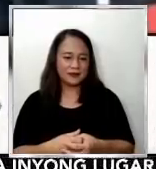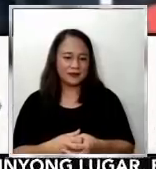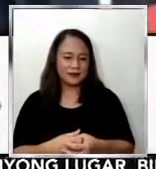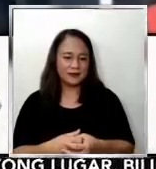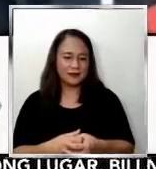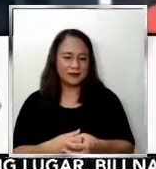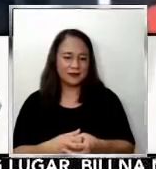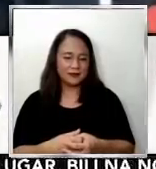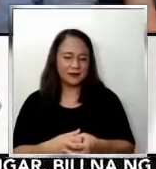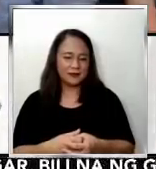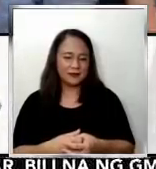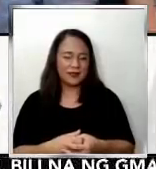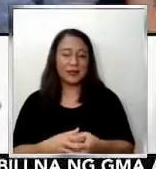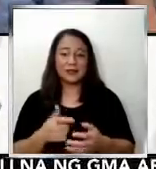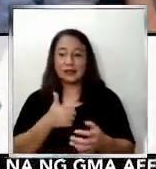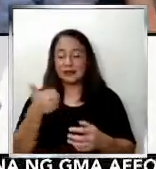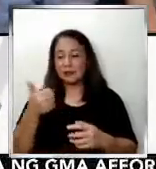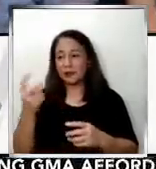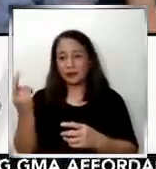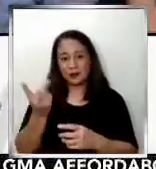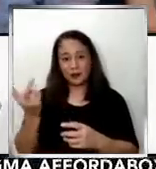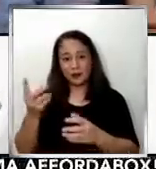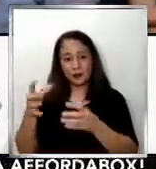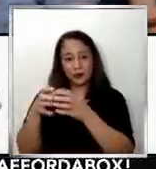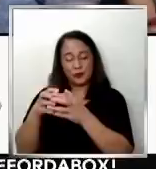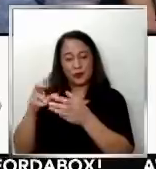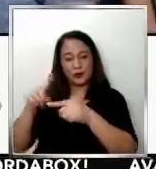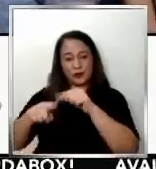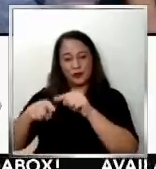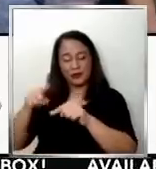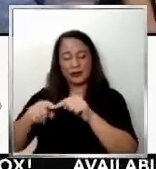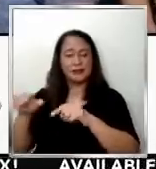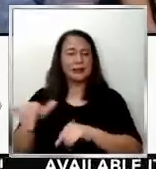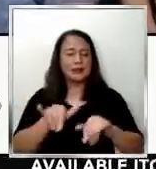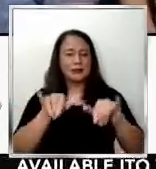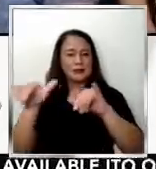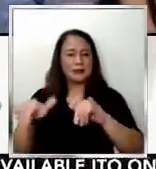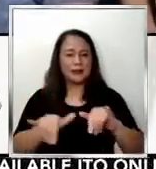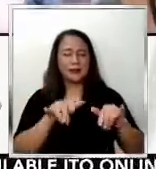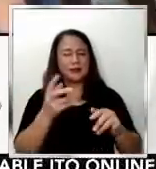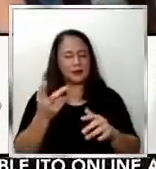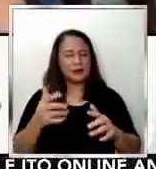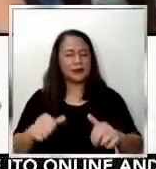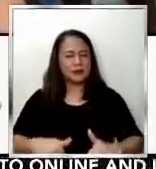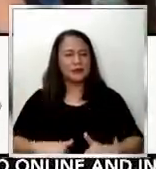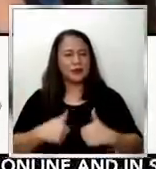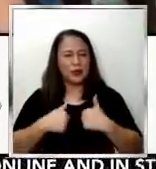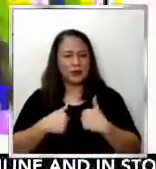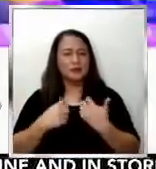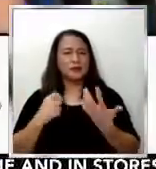Hindi rin nagpahuli ang magkakaibigang ito. Tulad ng iba na iraos ng mga nauna ang challenge.